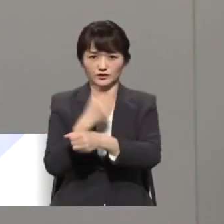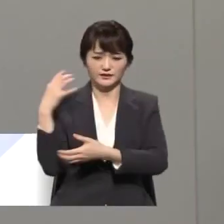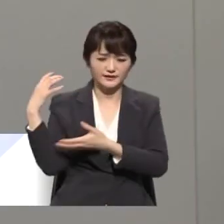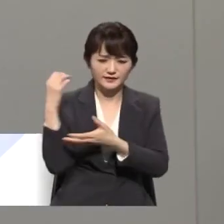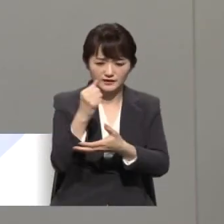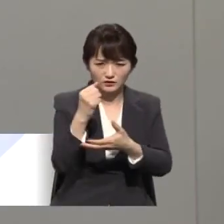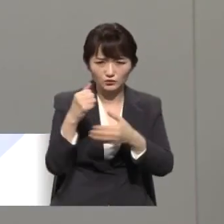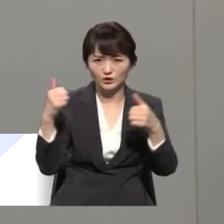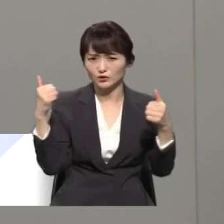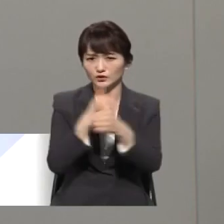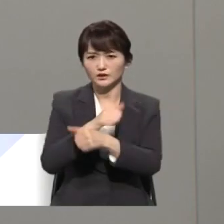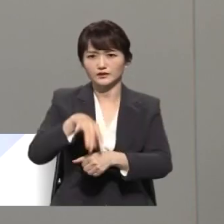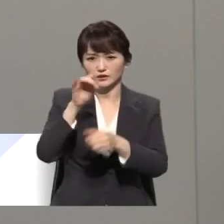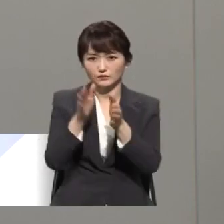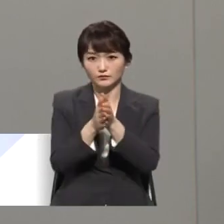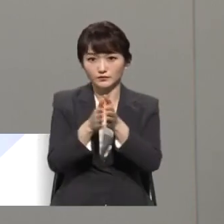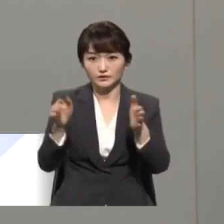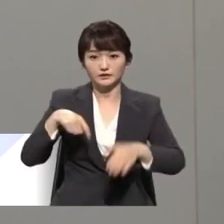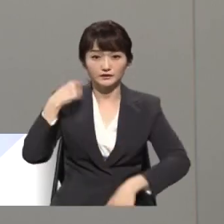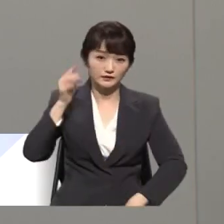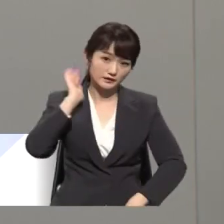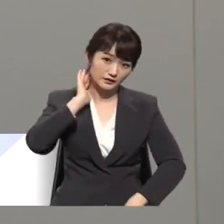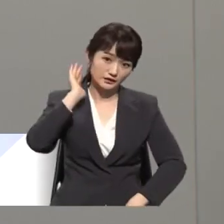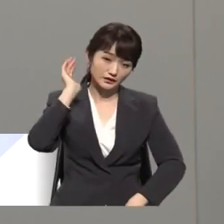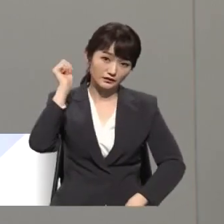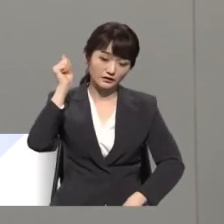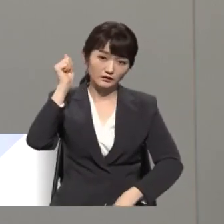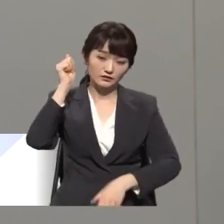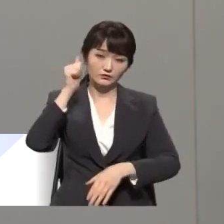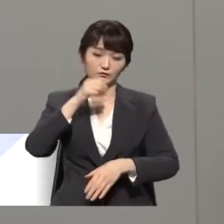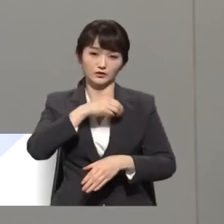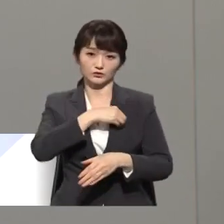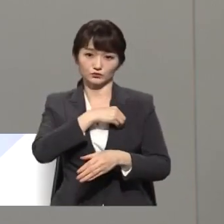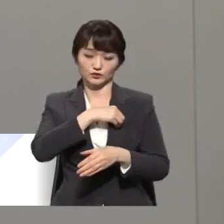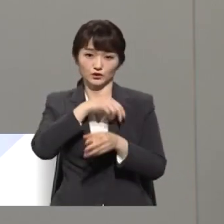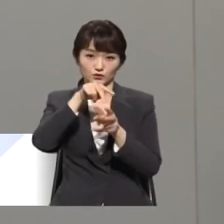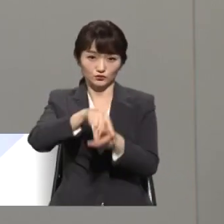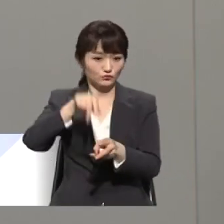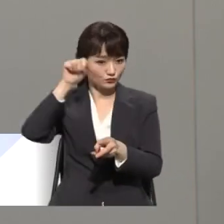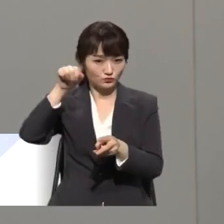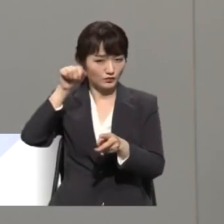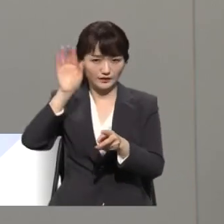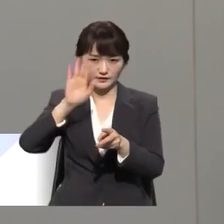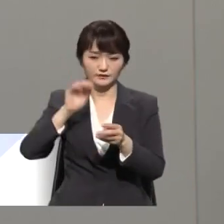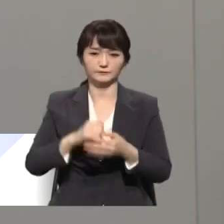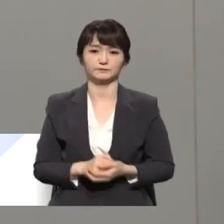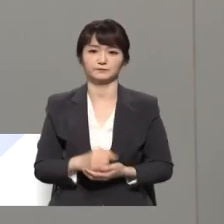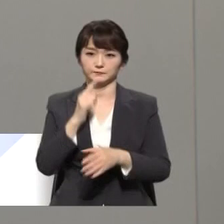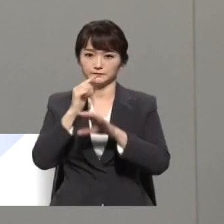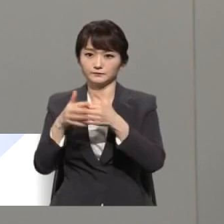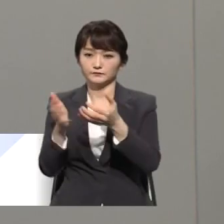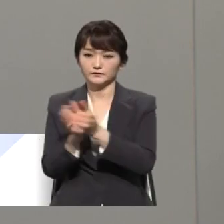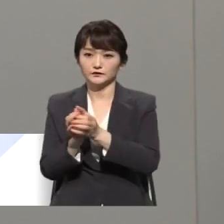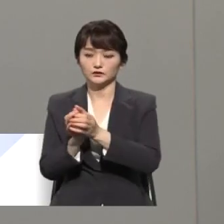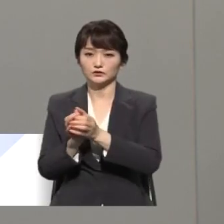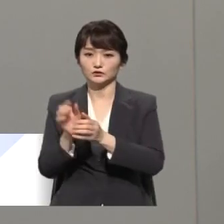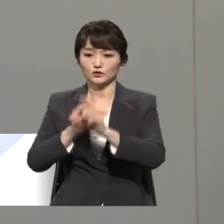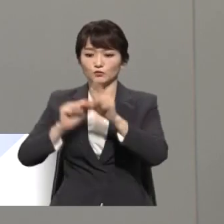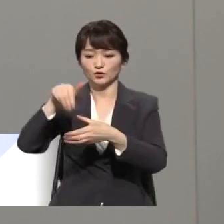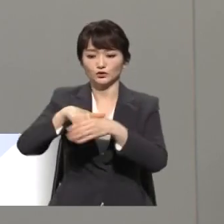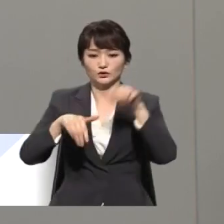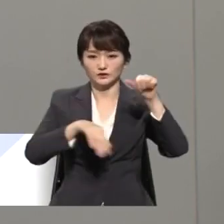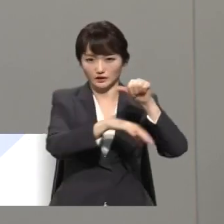위한 첫 걸음으로 저는 차기 총선 불출마를 선언한 바 있습니다 민주당은 보궐선거 오복 중